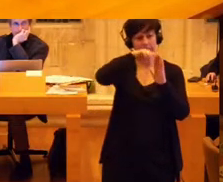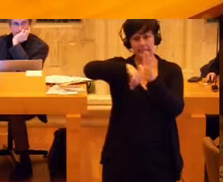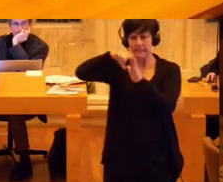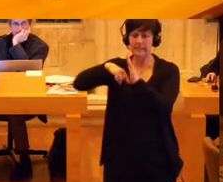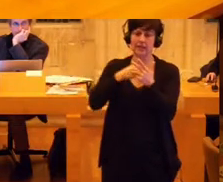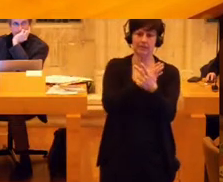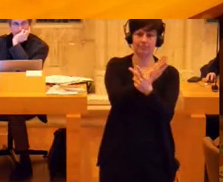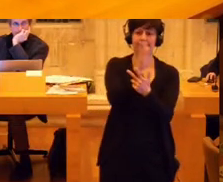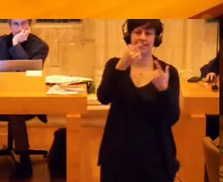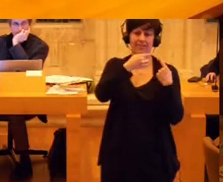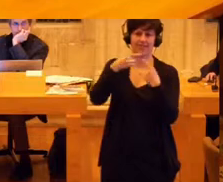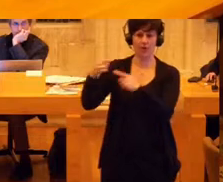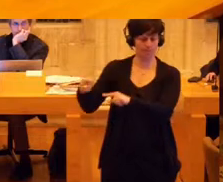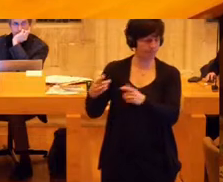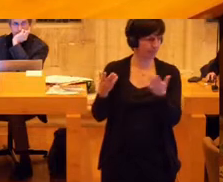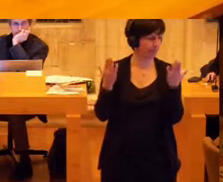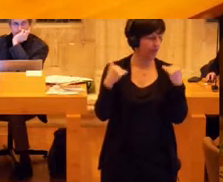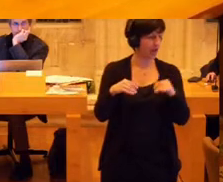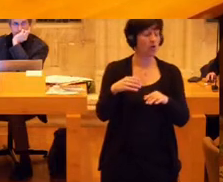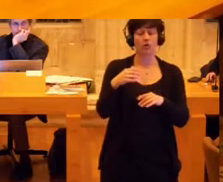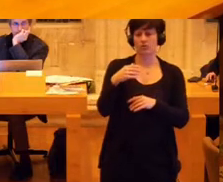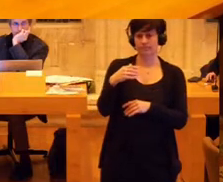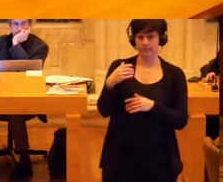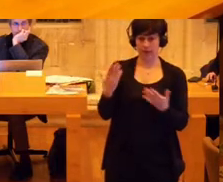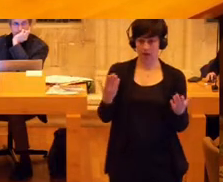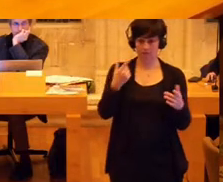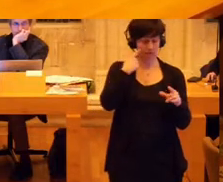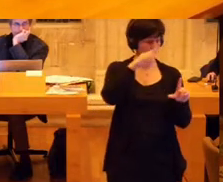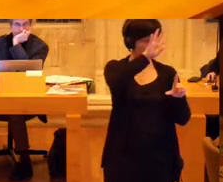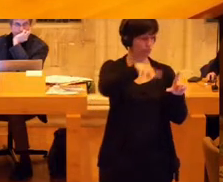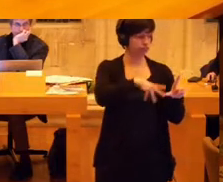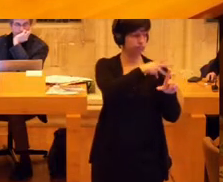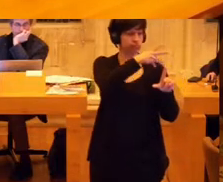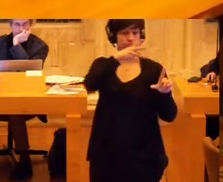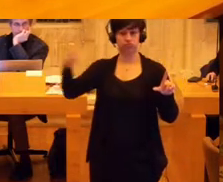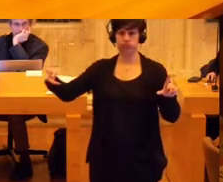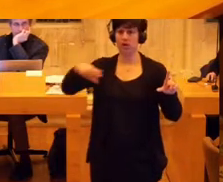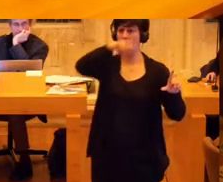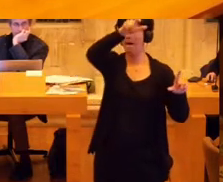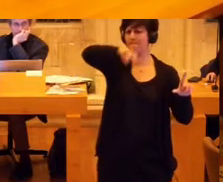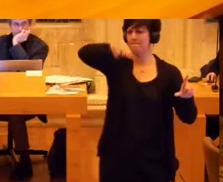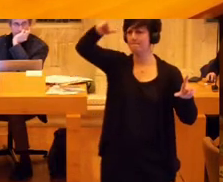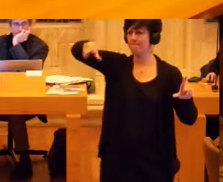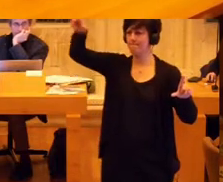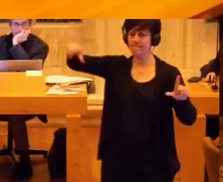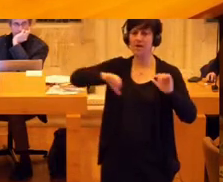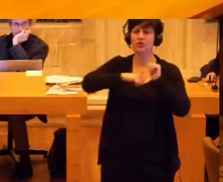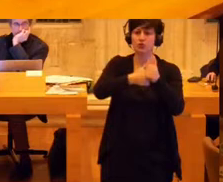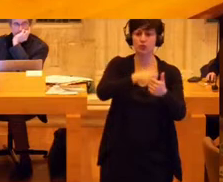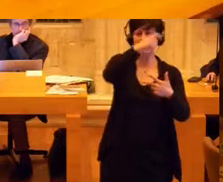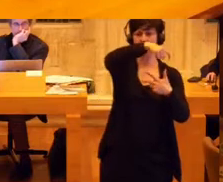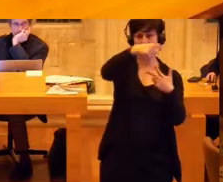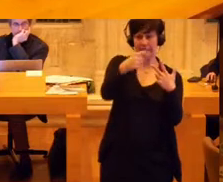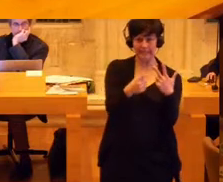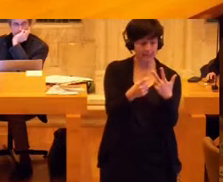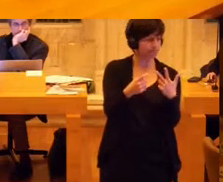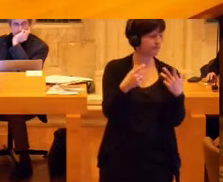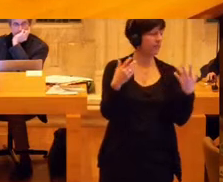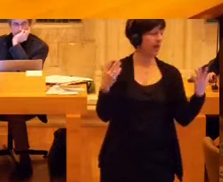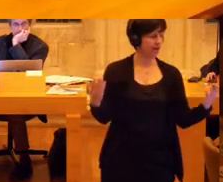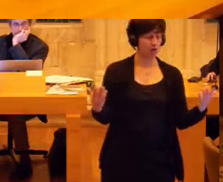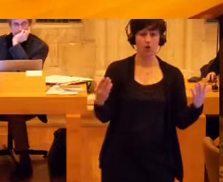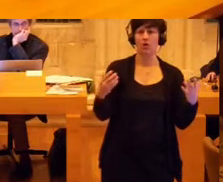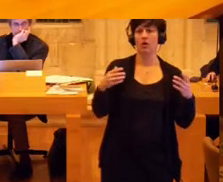dispositifs qui sont rappelés dans les différentes colonnes que vous avez là. Avec par-dessus cette